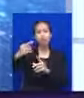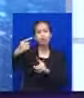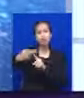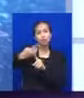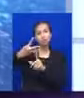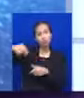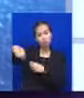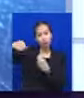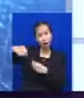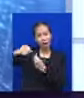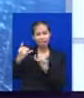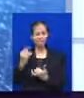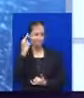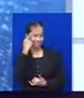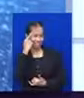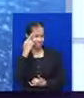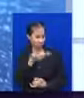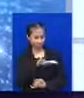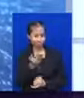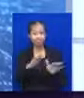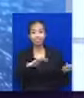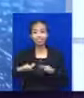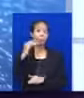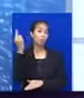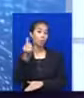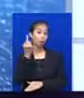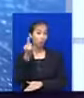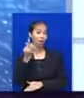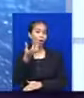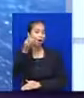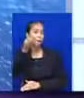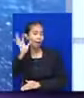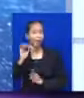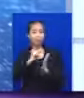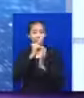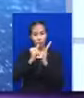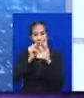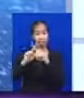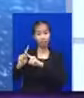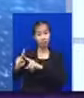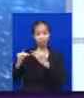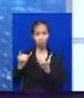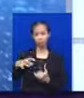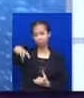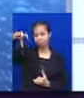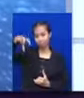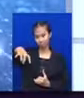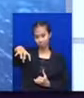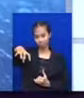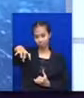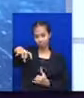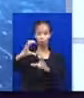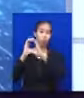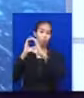านต์แล้วนะคะก็เชื่อว่าหลายคนเตรียมตัวเดินทางท่องเที่ยวและกลับภูมิลำเนากันแล้วนะคะวันนี้ทางกรมการขนส่งทางบกก็ได้สร้างความ